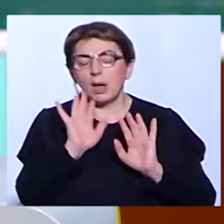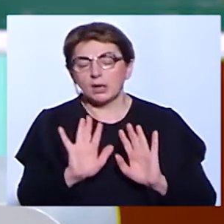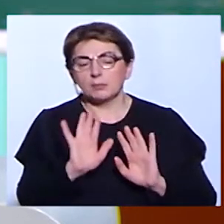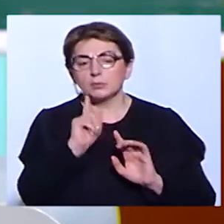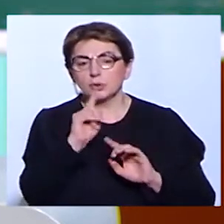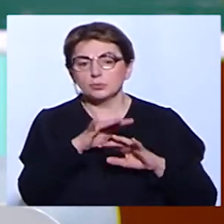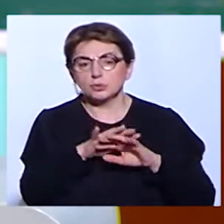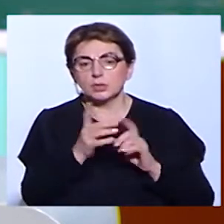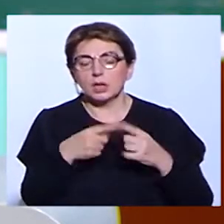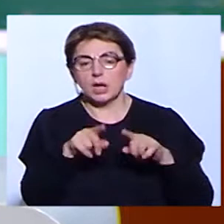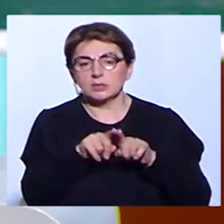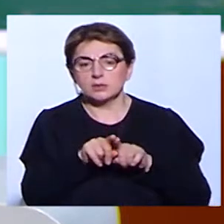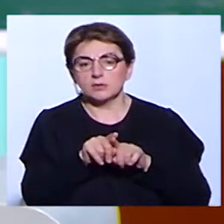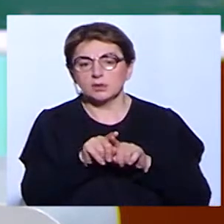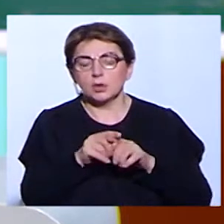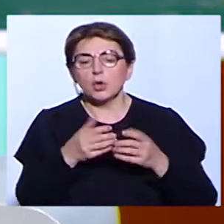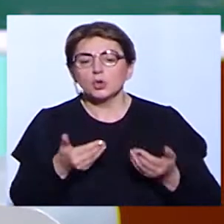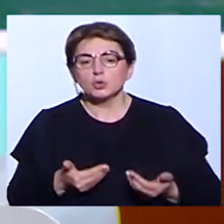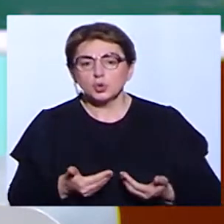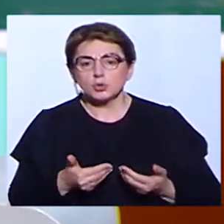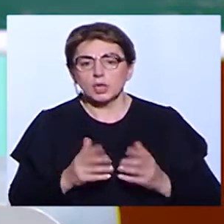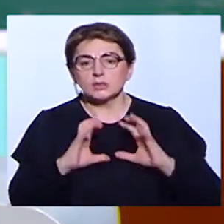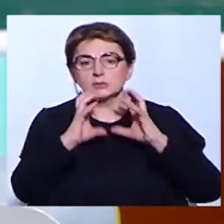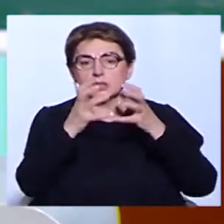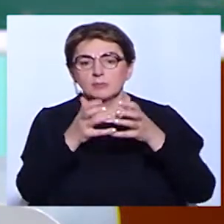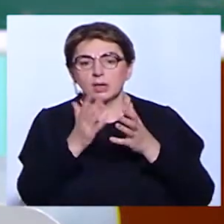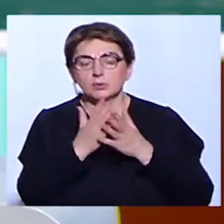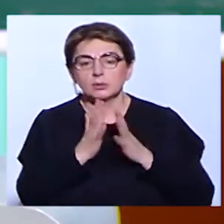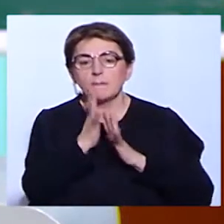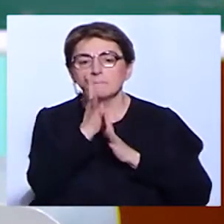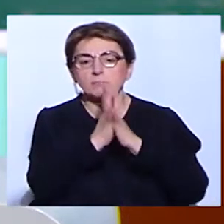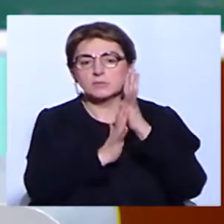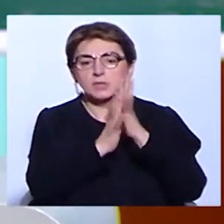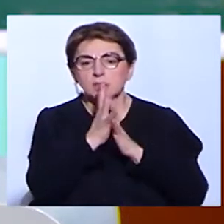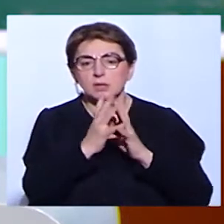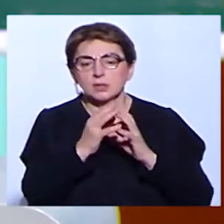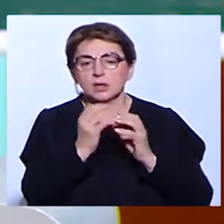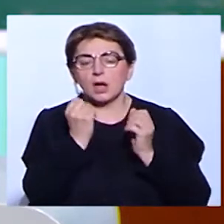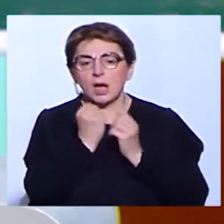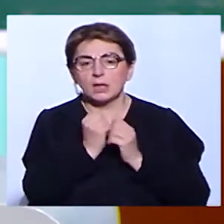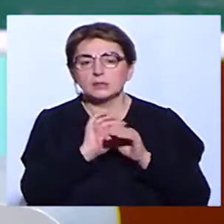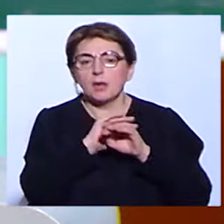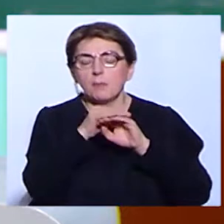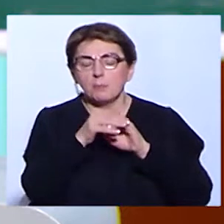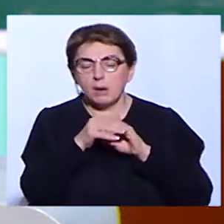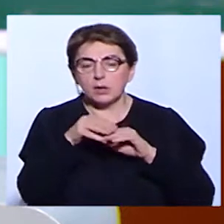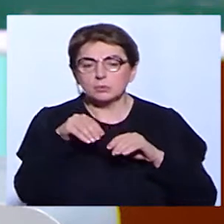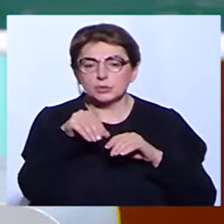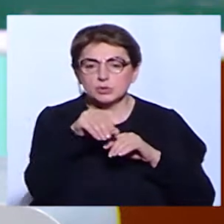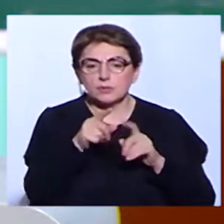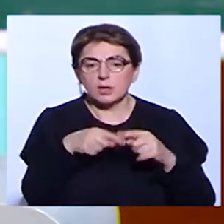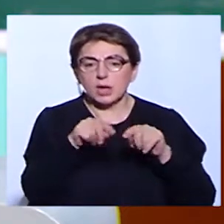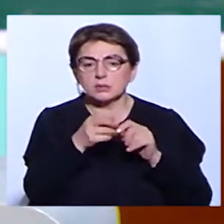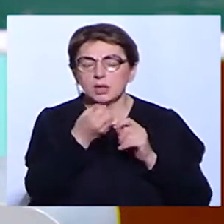ერთუჯრედიანები, ხოლო ცოცხალ სამყაროში, მცენარეთა სამყაროში ფარულთესლოვანი ან ყვავილოვანი მცენარეები